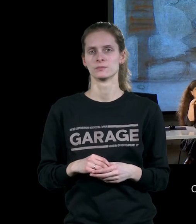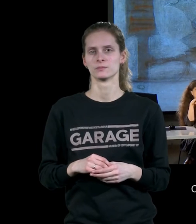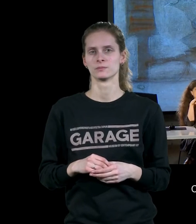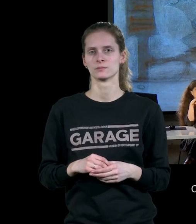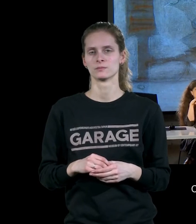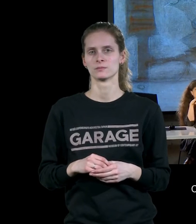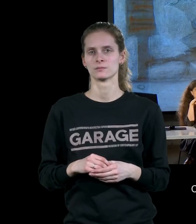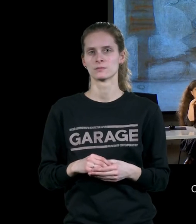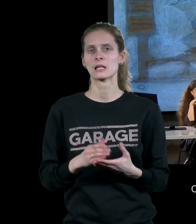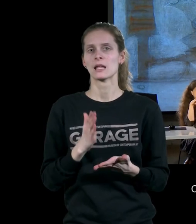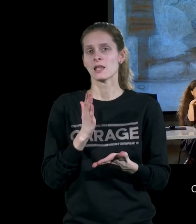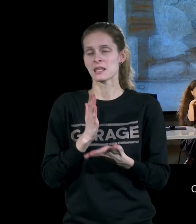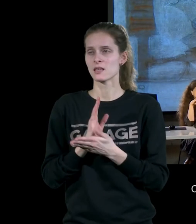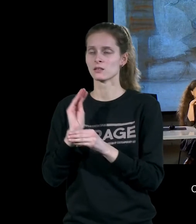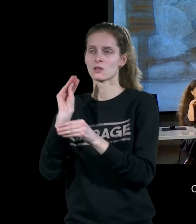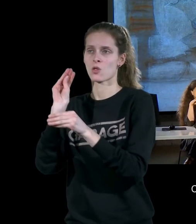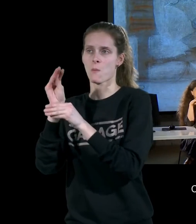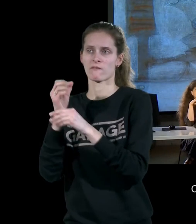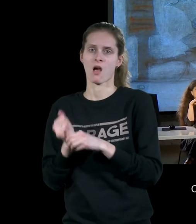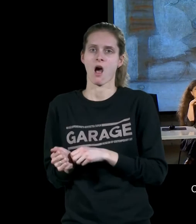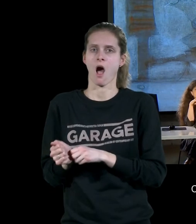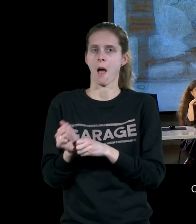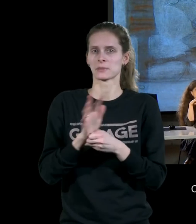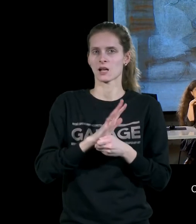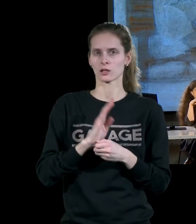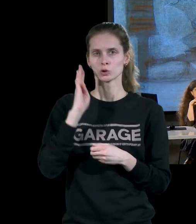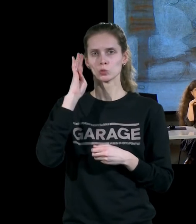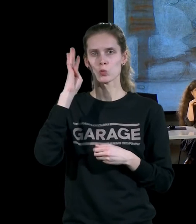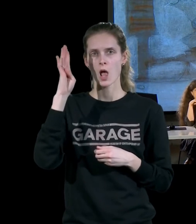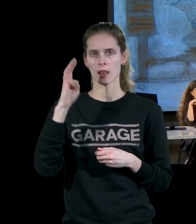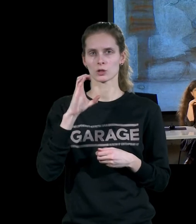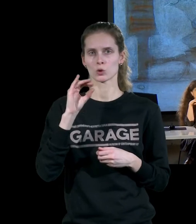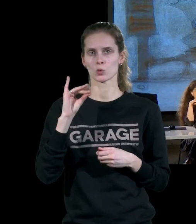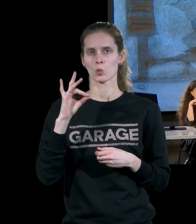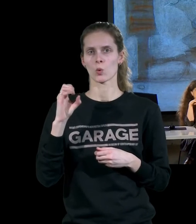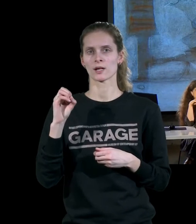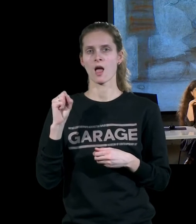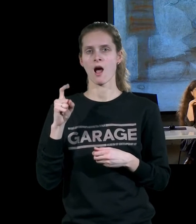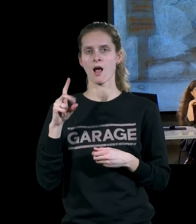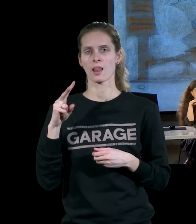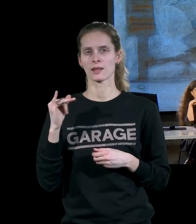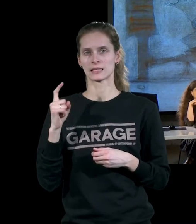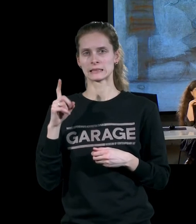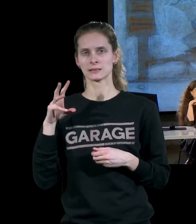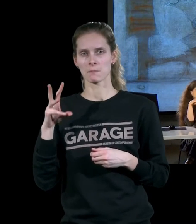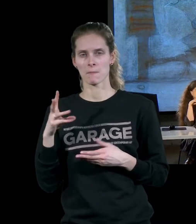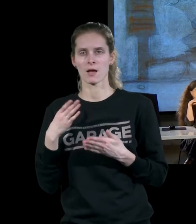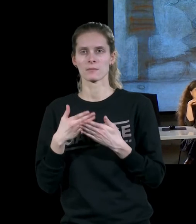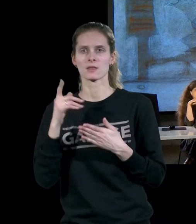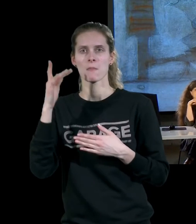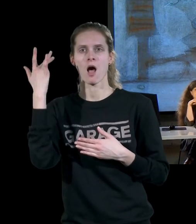существует феномен абстрактного сюрреализма, такие художники, как Хуан Миро, например, который жил в Америке